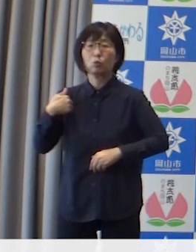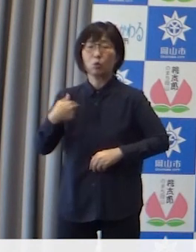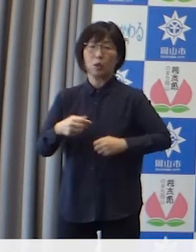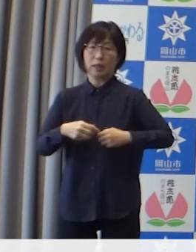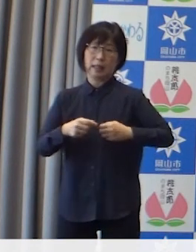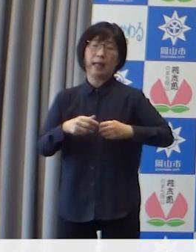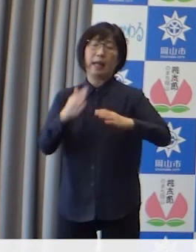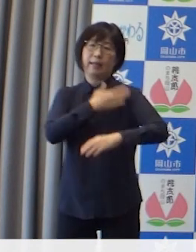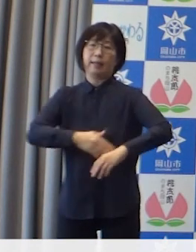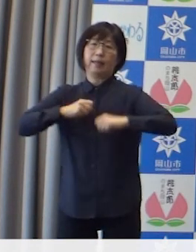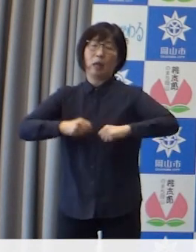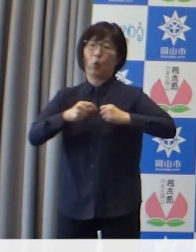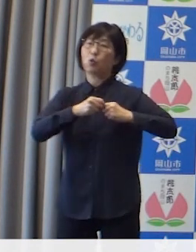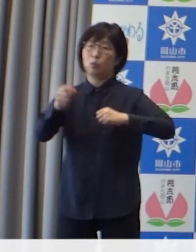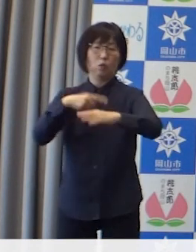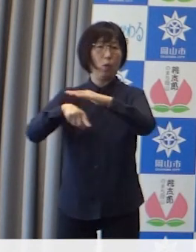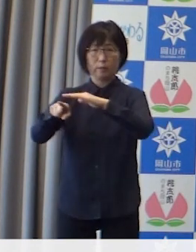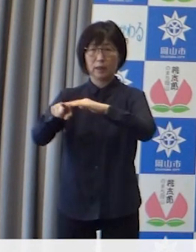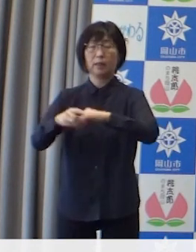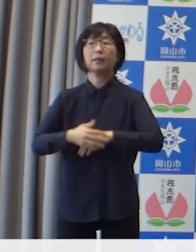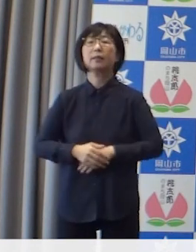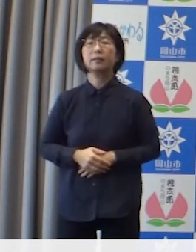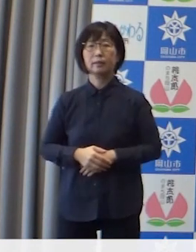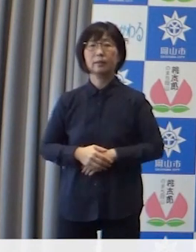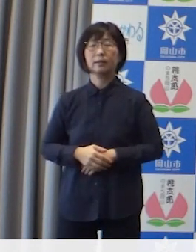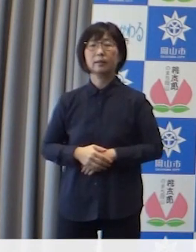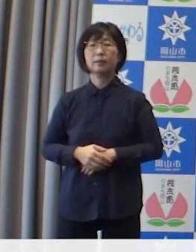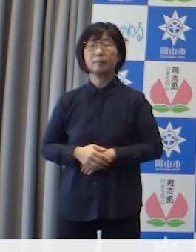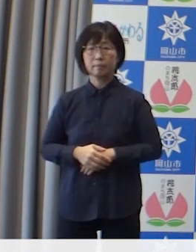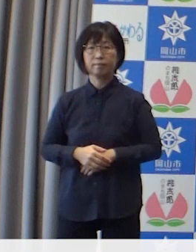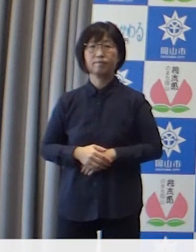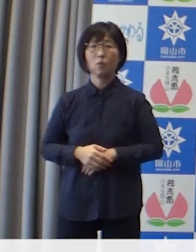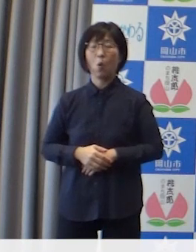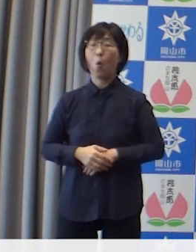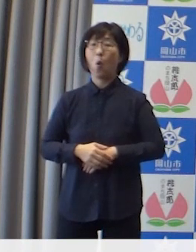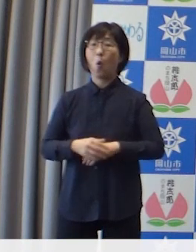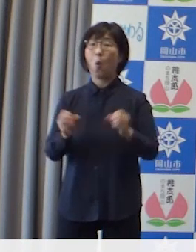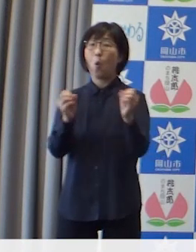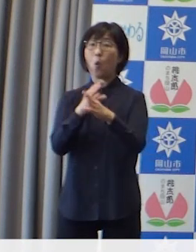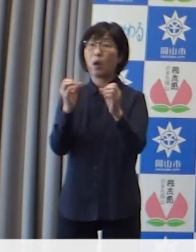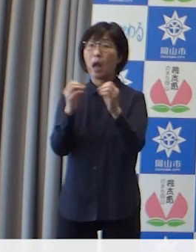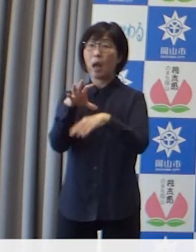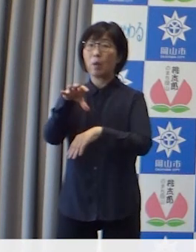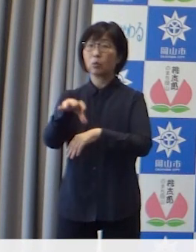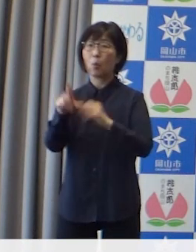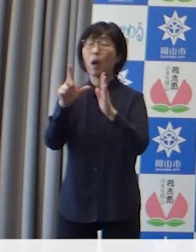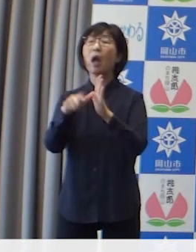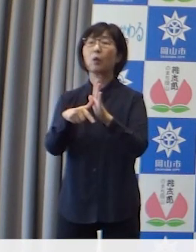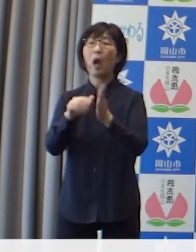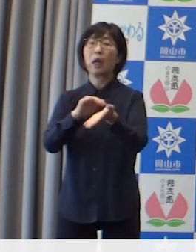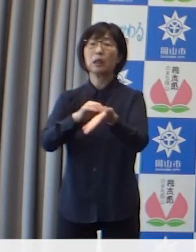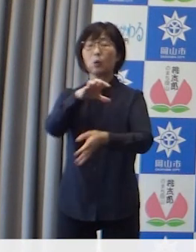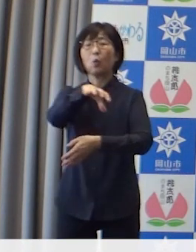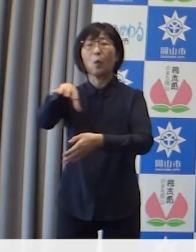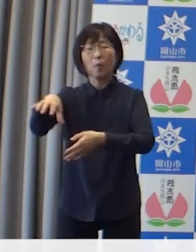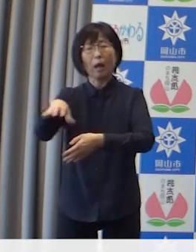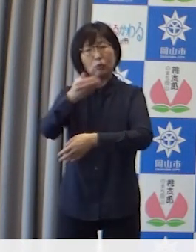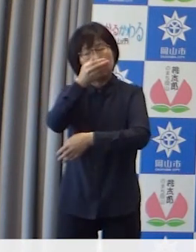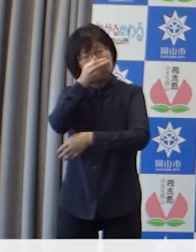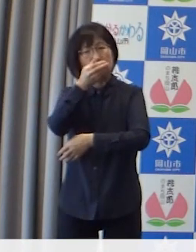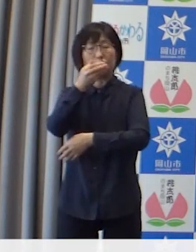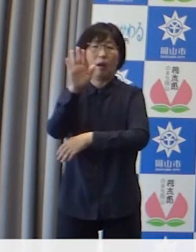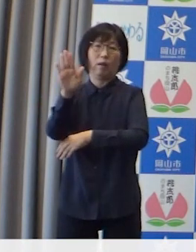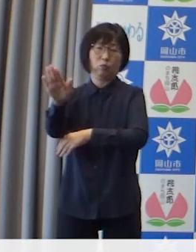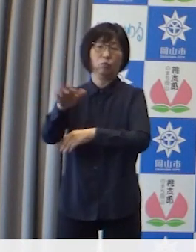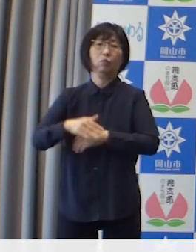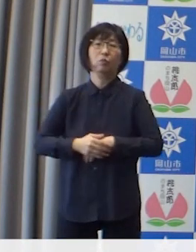的なものっていうよりも主観的なもの、岡山の場合医療が充実しているんで、